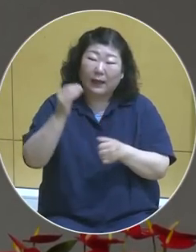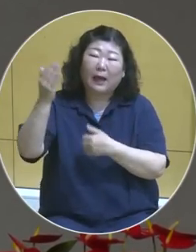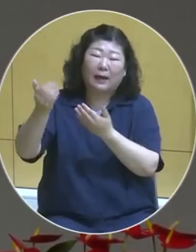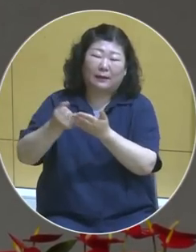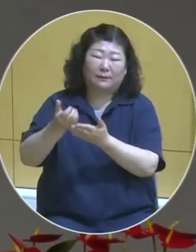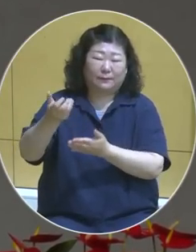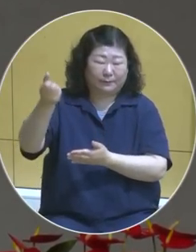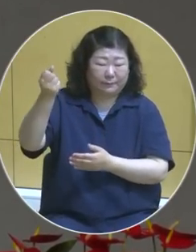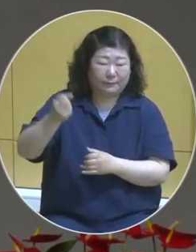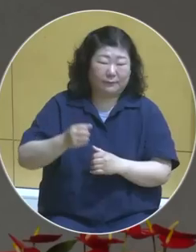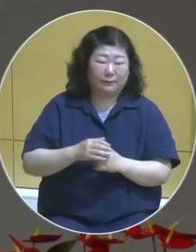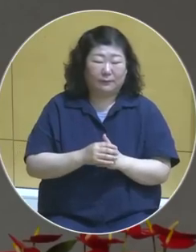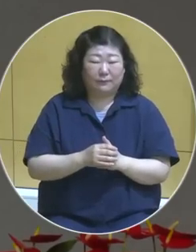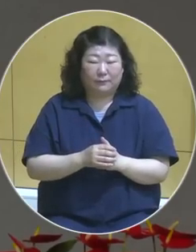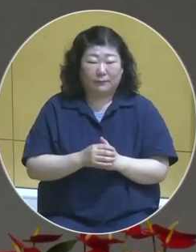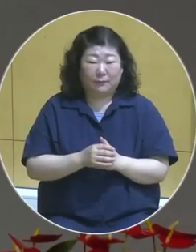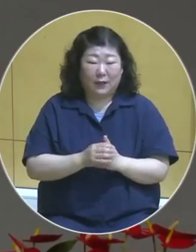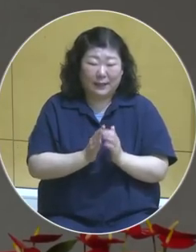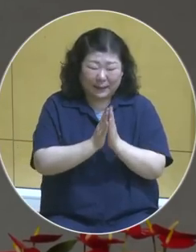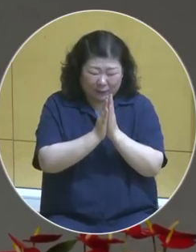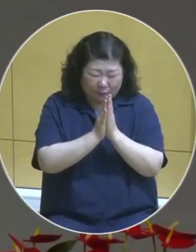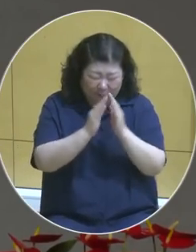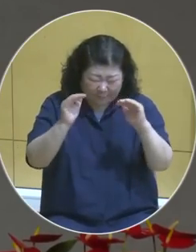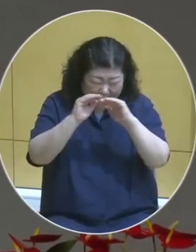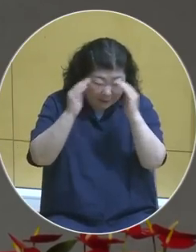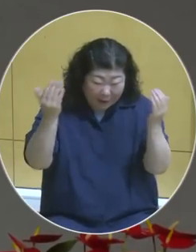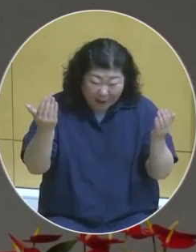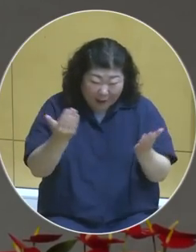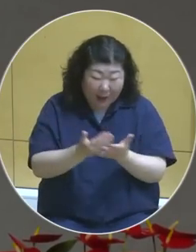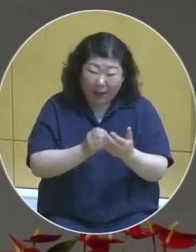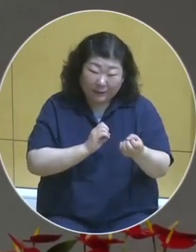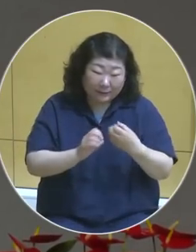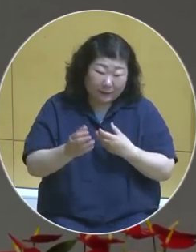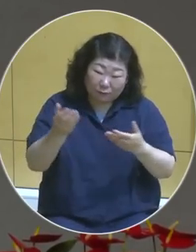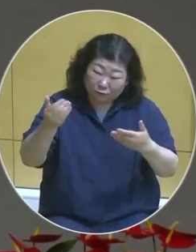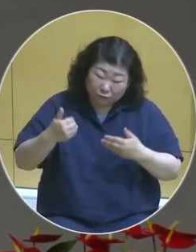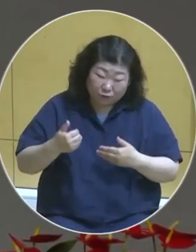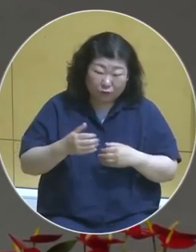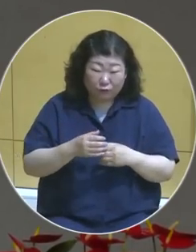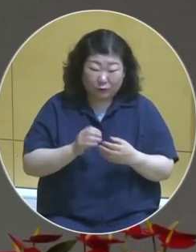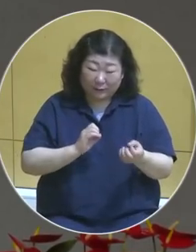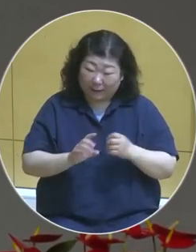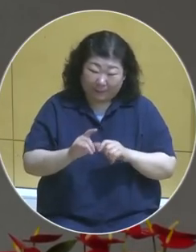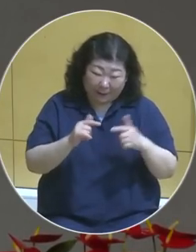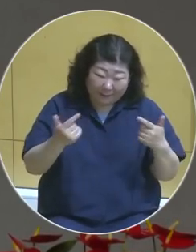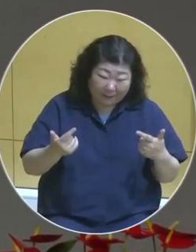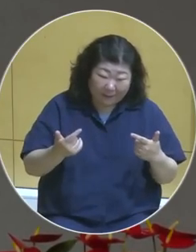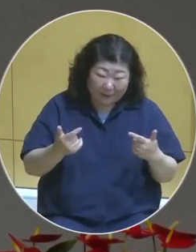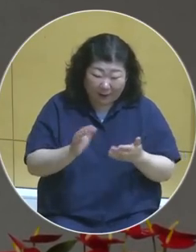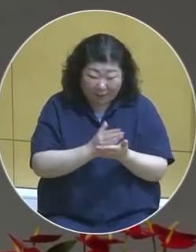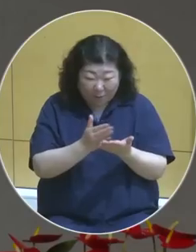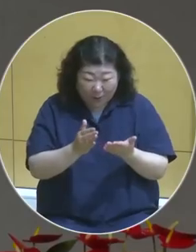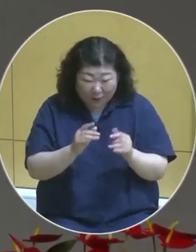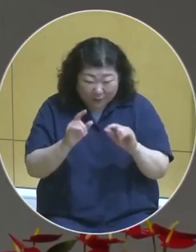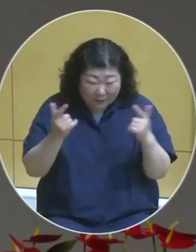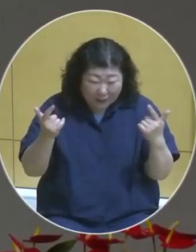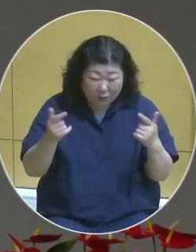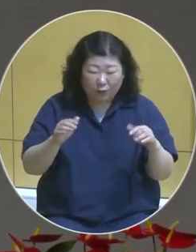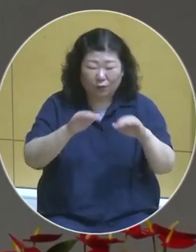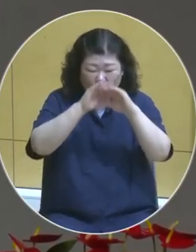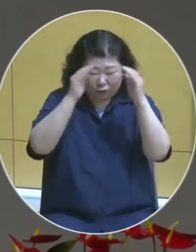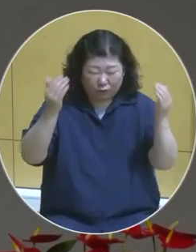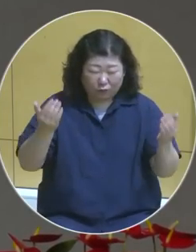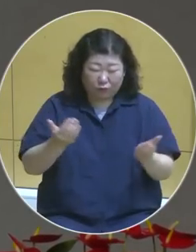절대주권입니다. 우리가 기도한다고 해서 하나님께서 응답하시고 응답 안 하시고 뭐 그렇게 하는 것이 아니라 그 모든